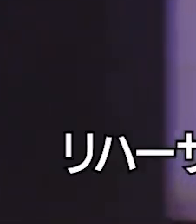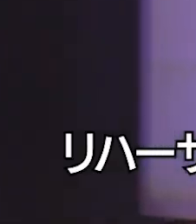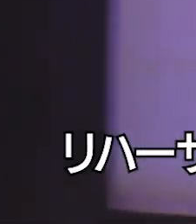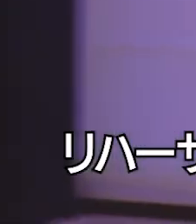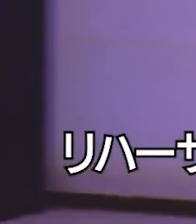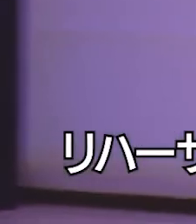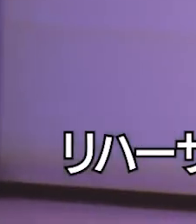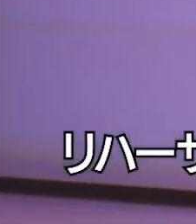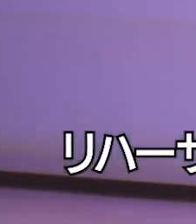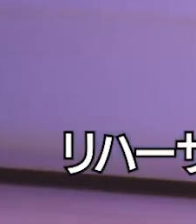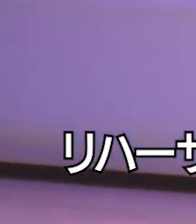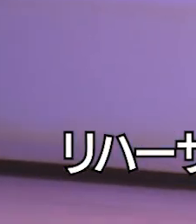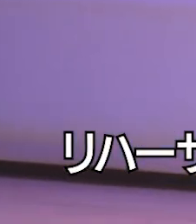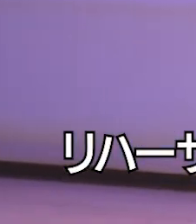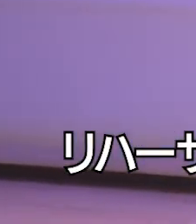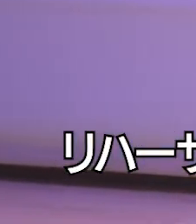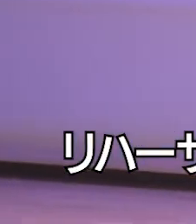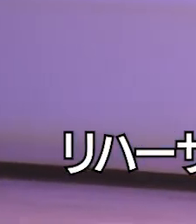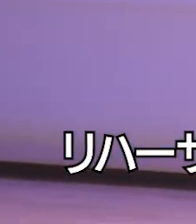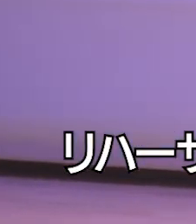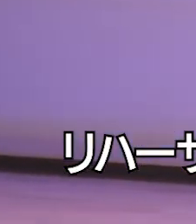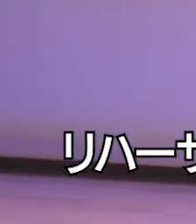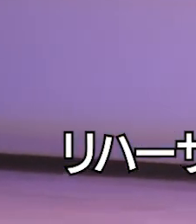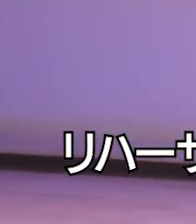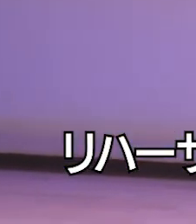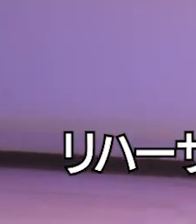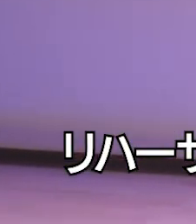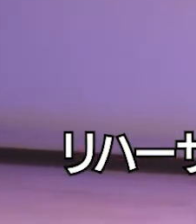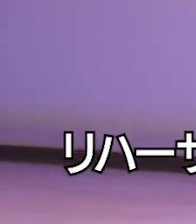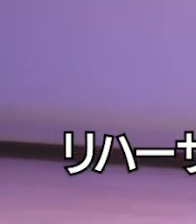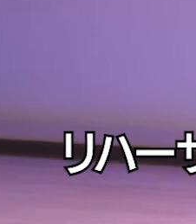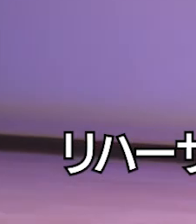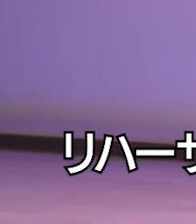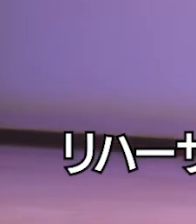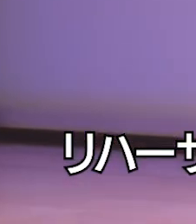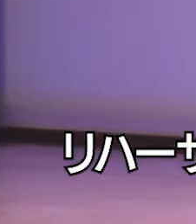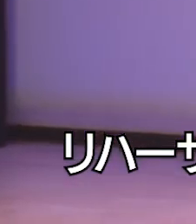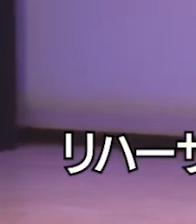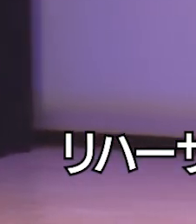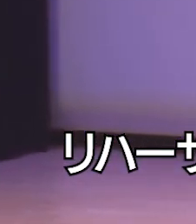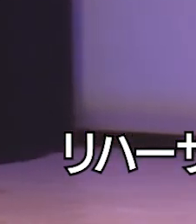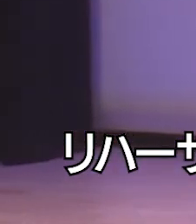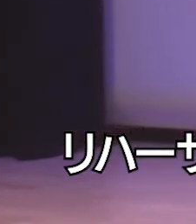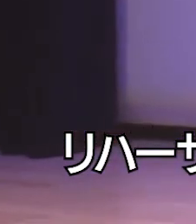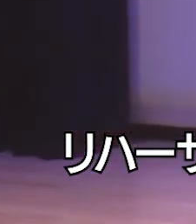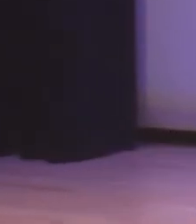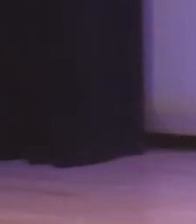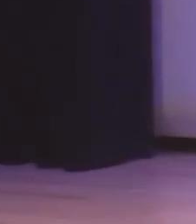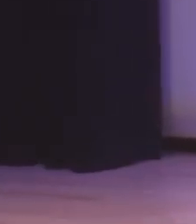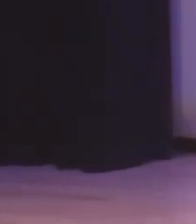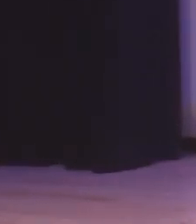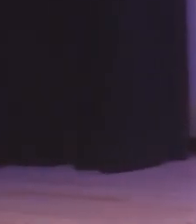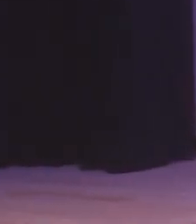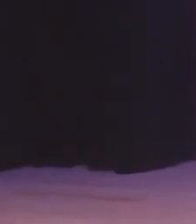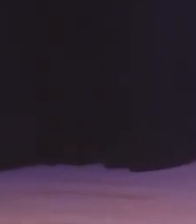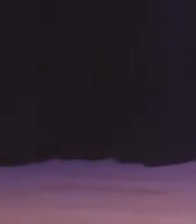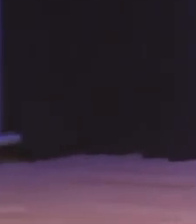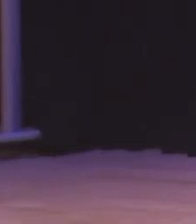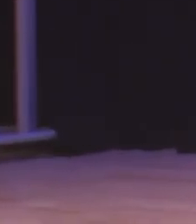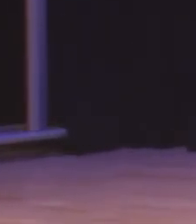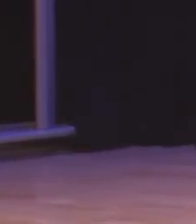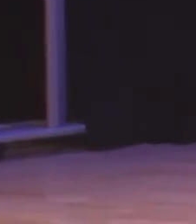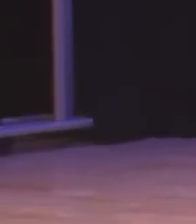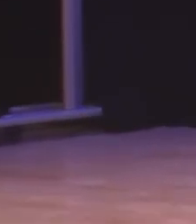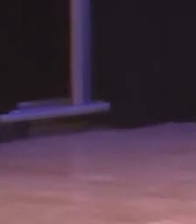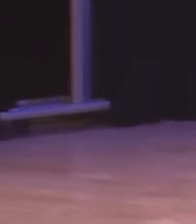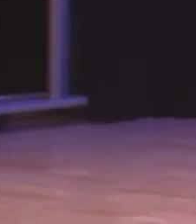リハーサルもで何回か重なってましたけど開始この形にまとまったのどうでした本当にこの